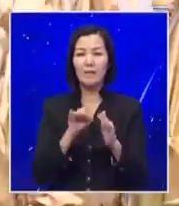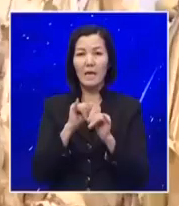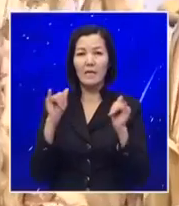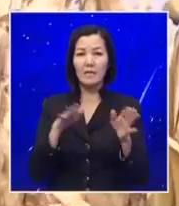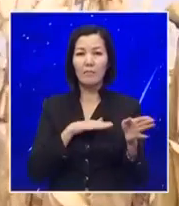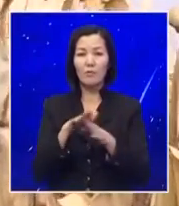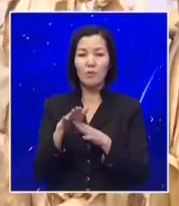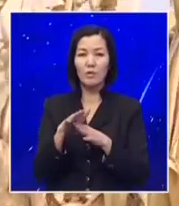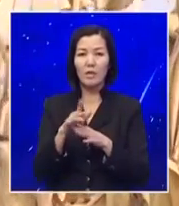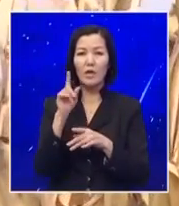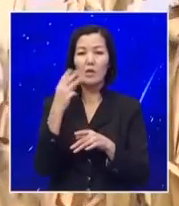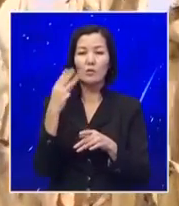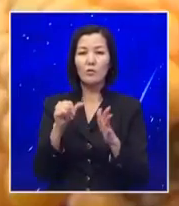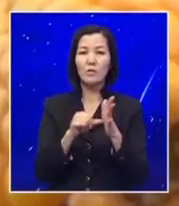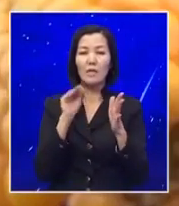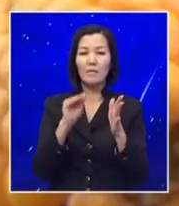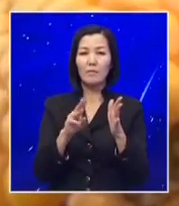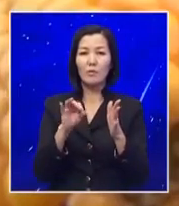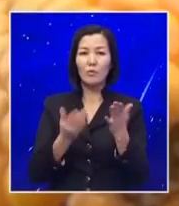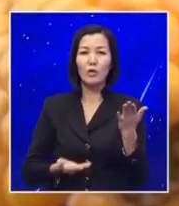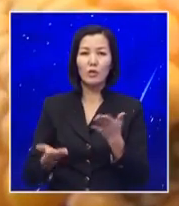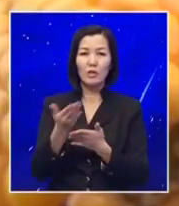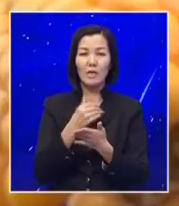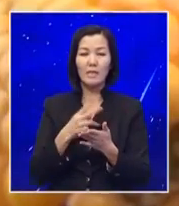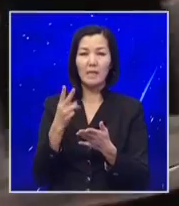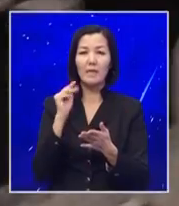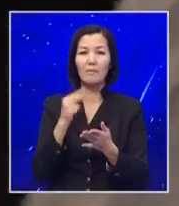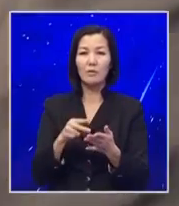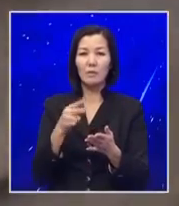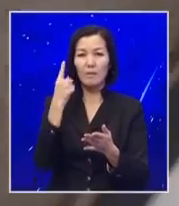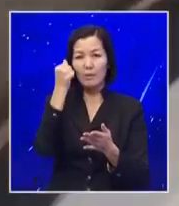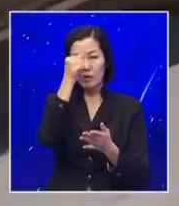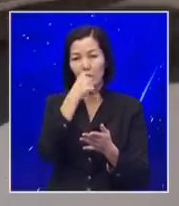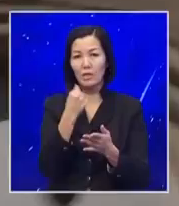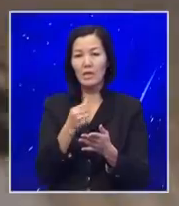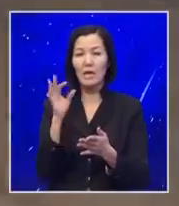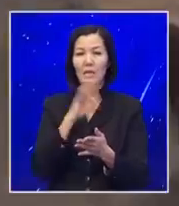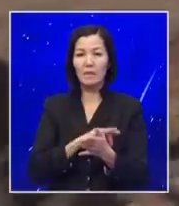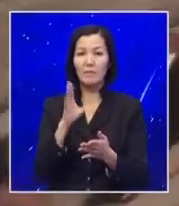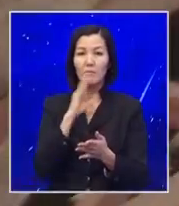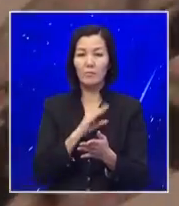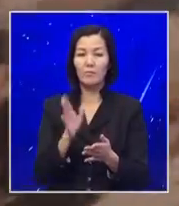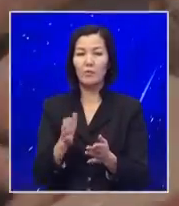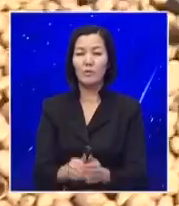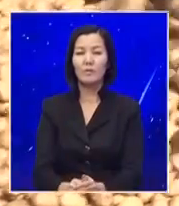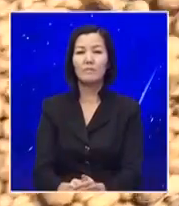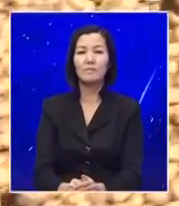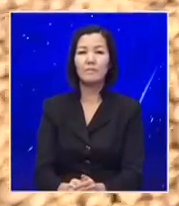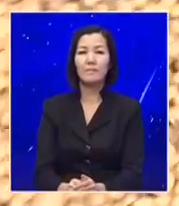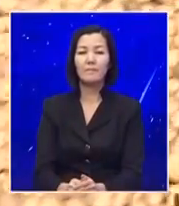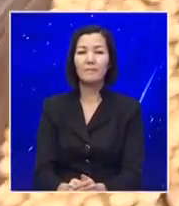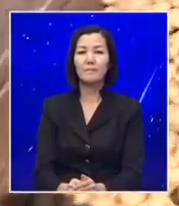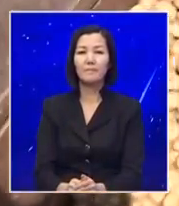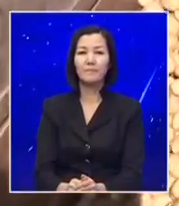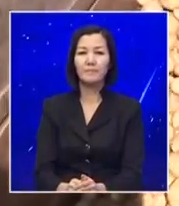артығымен орындады. 136 мың тонна өнім жинады. 2021 жылдан да табыспен шықсақ дейді. Аялым Сансызбаева,